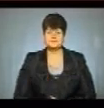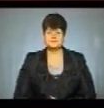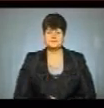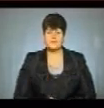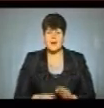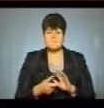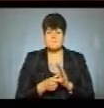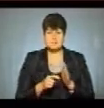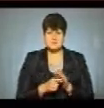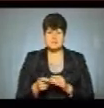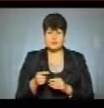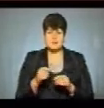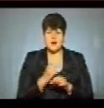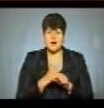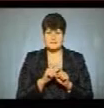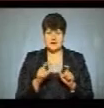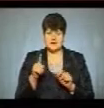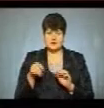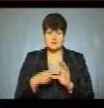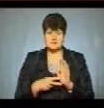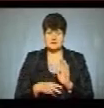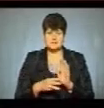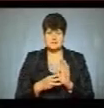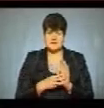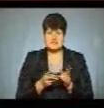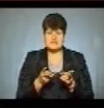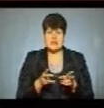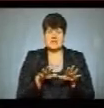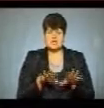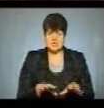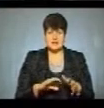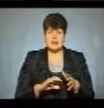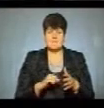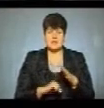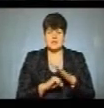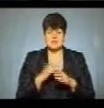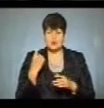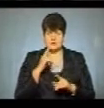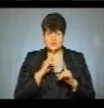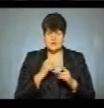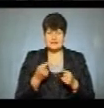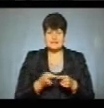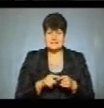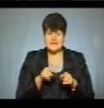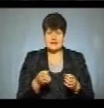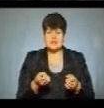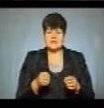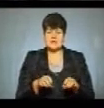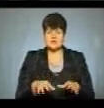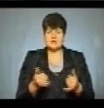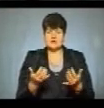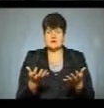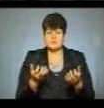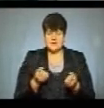Приміщення Тернопільської аптеки номер 78, що на Руській 23, залишається на балансі обласної ради. Таке рішення сьогодні прийняв Львівський апеляційний